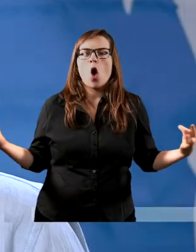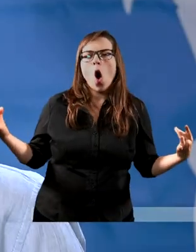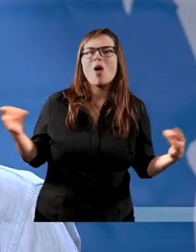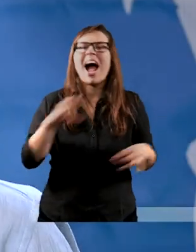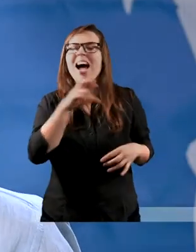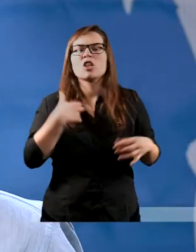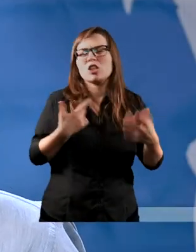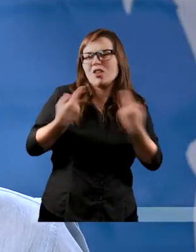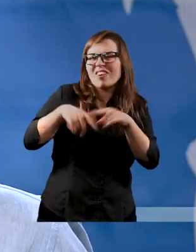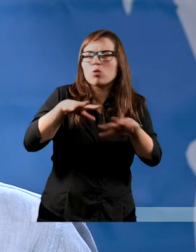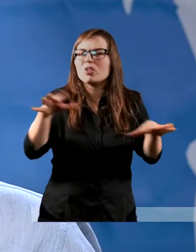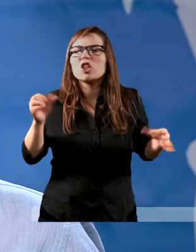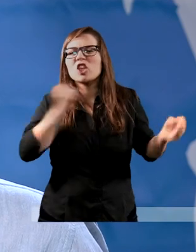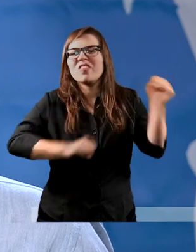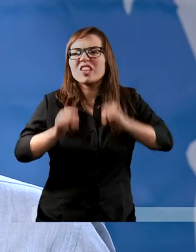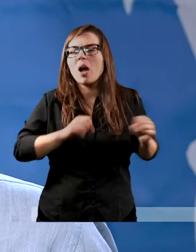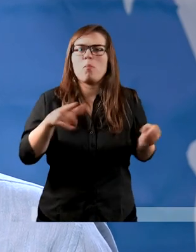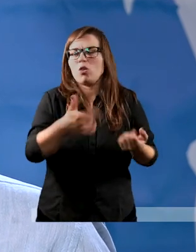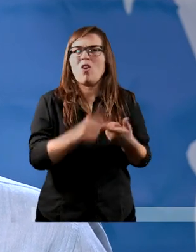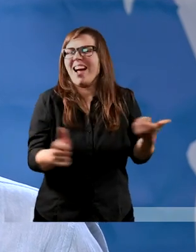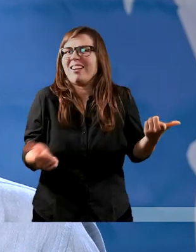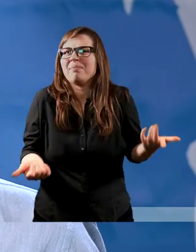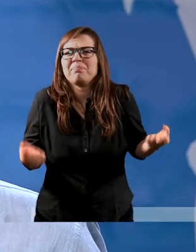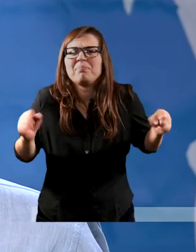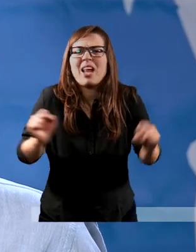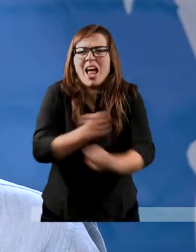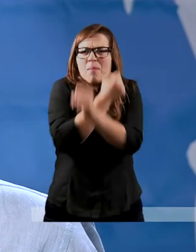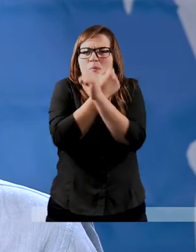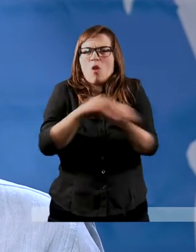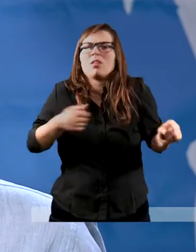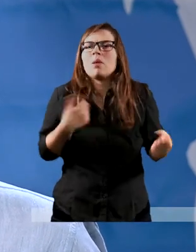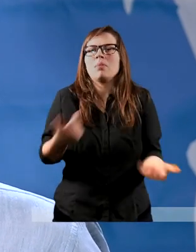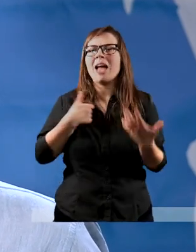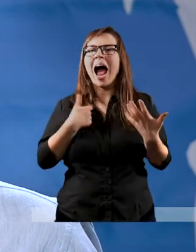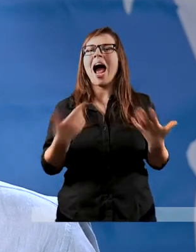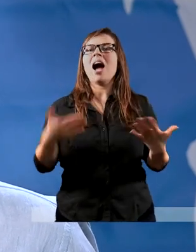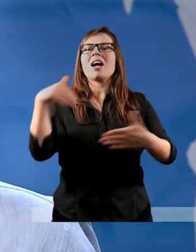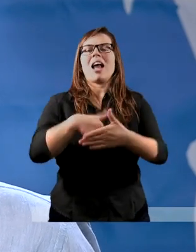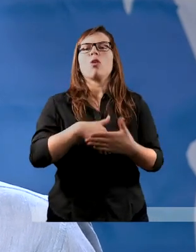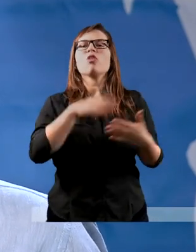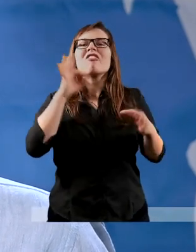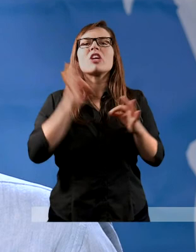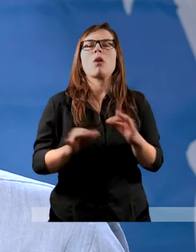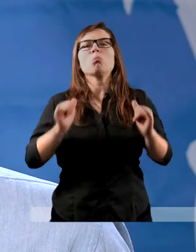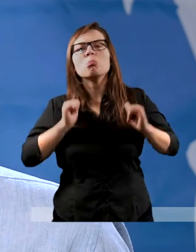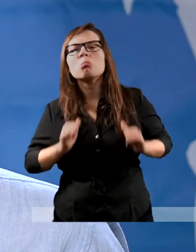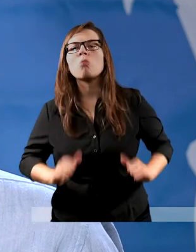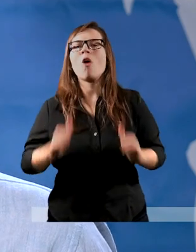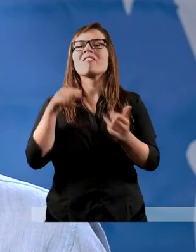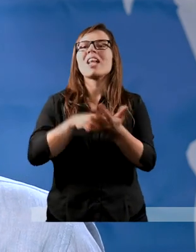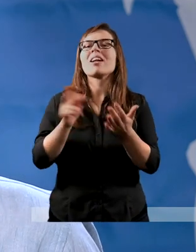jakieś ćwiczenia, bo to jest niemożliwe, żebym po prostu zachowywała spokój, szczególnie wtedy,